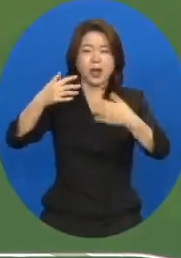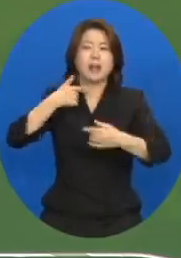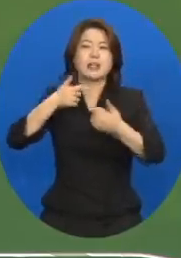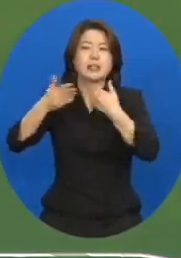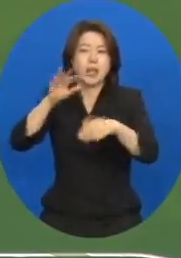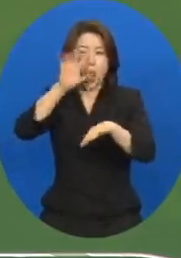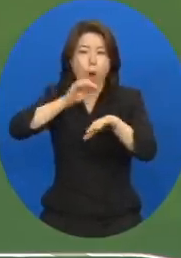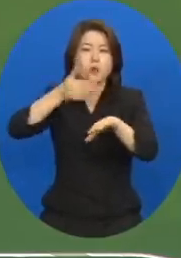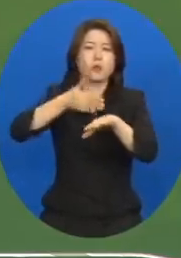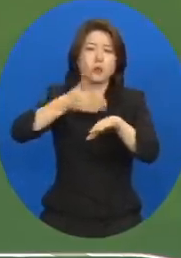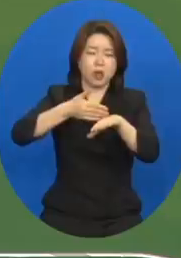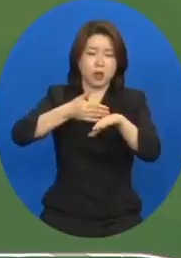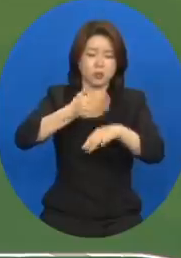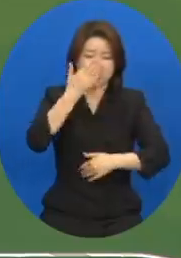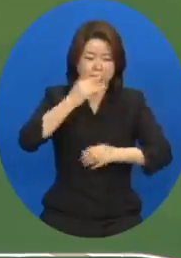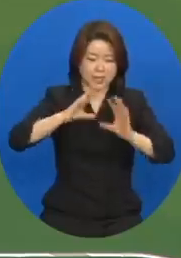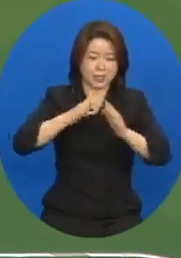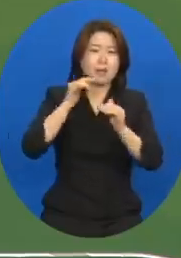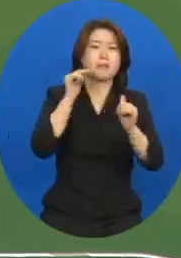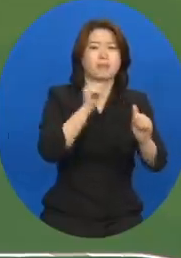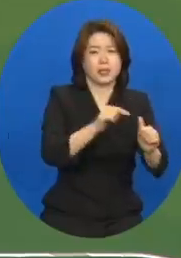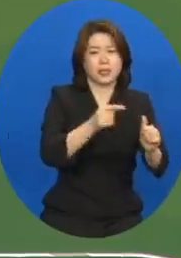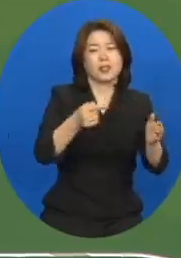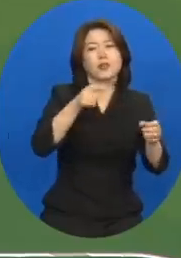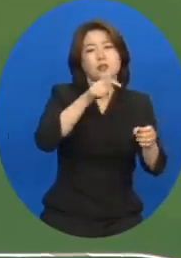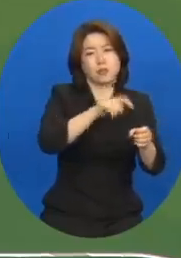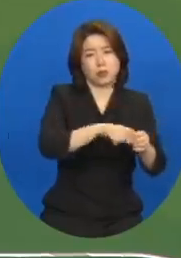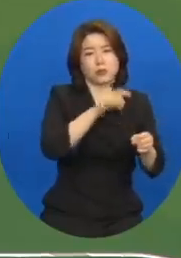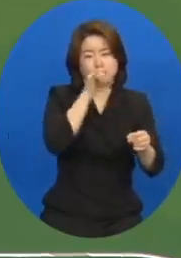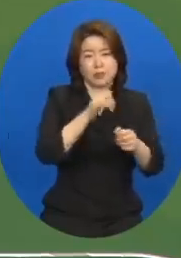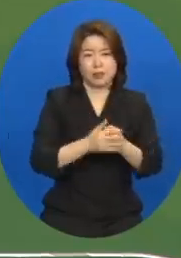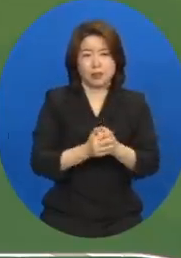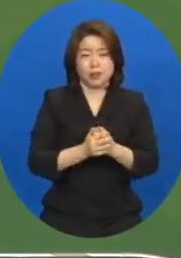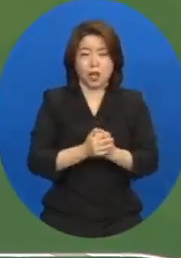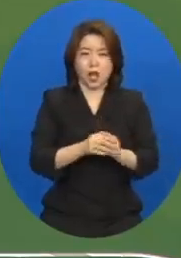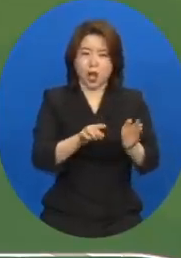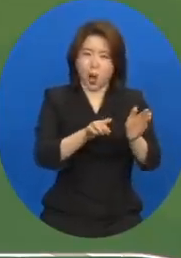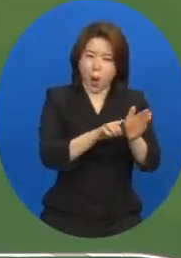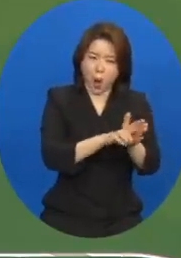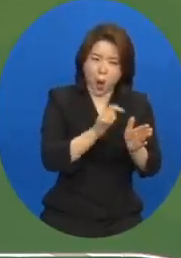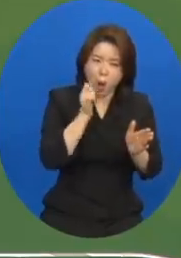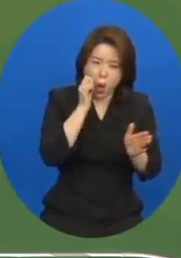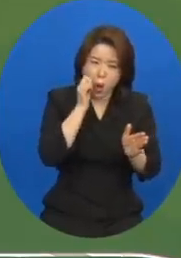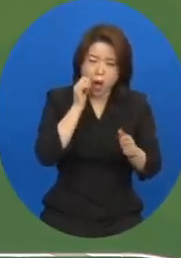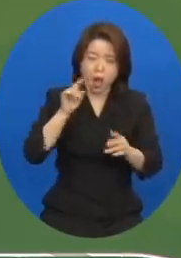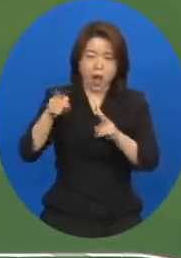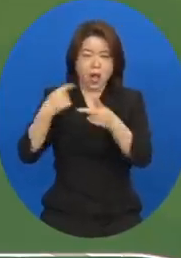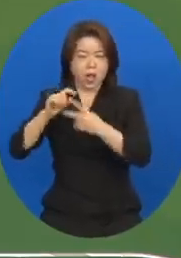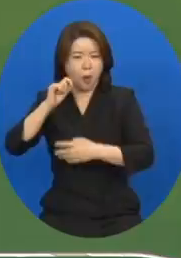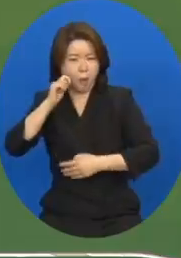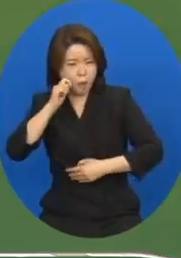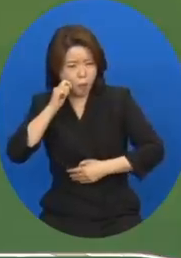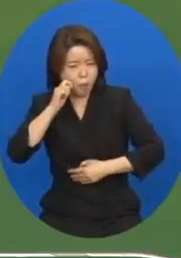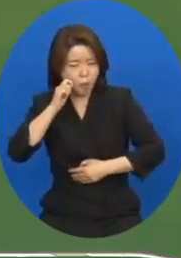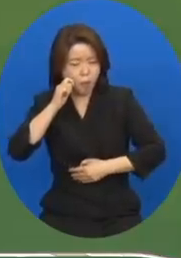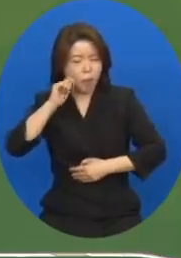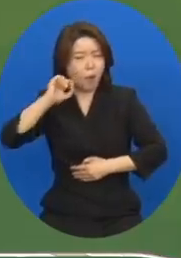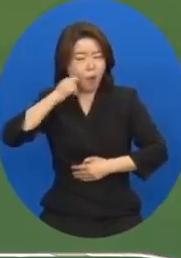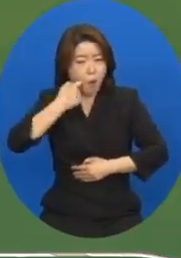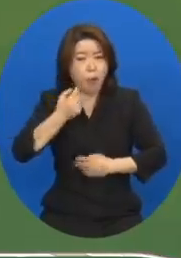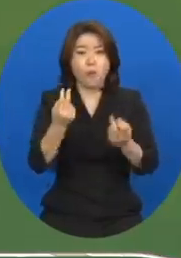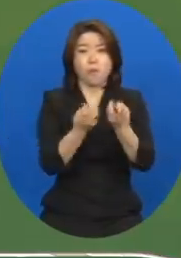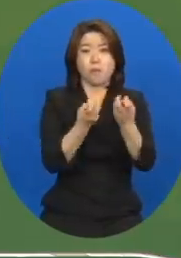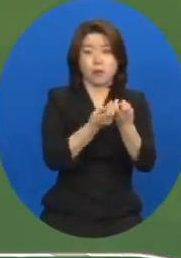이스라엘 백성에게 주시려고 하심이었습니다. 믿어지지도 이해되지도 않는 방법이지만